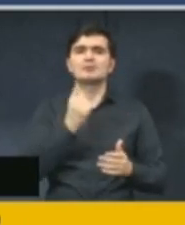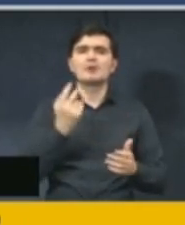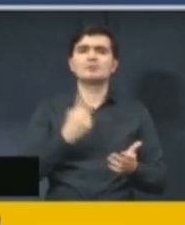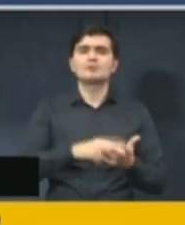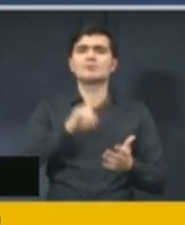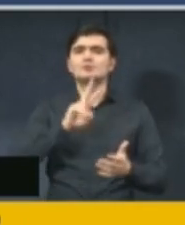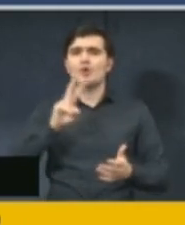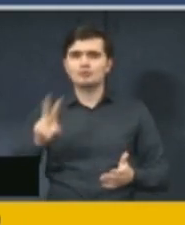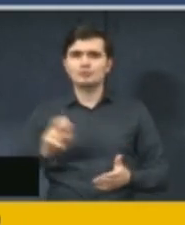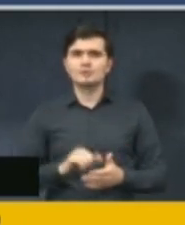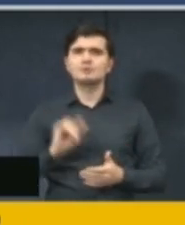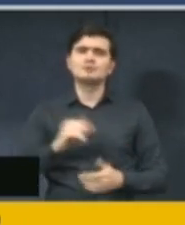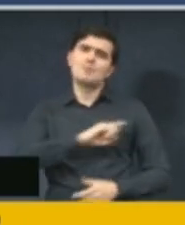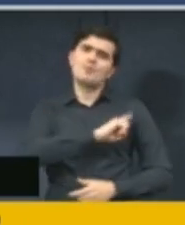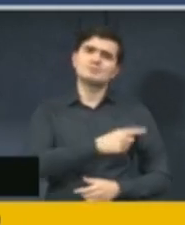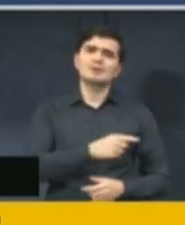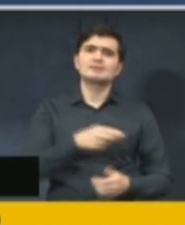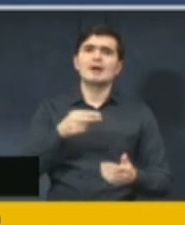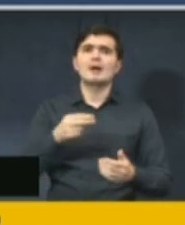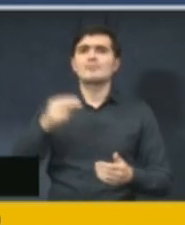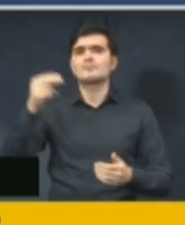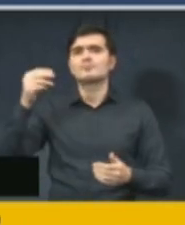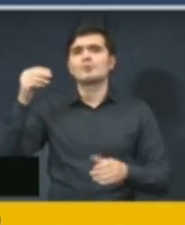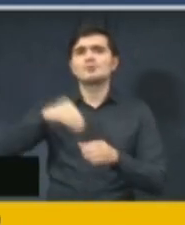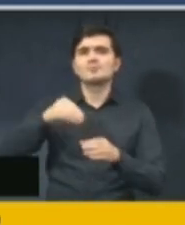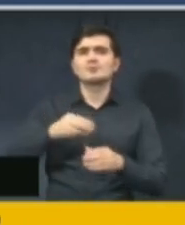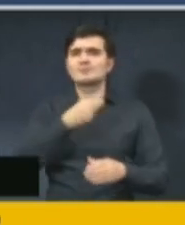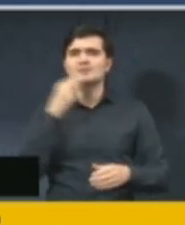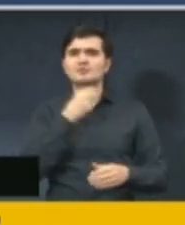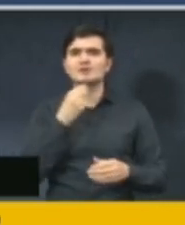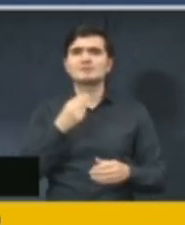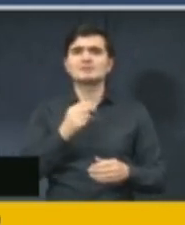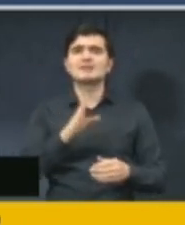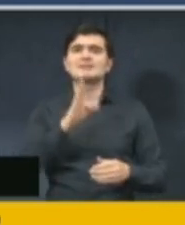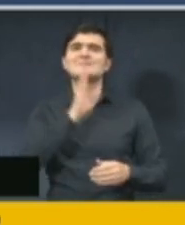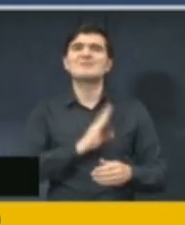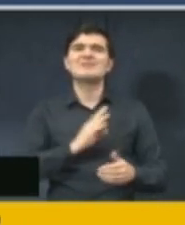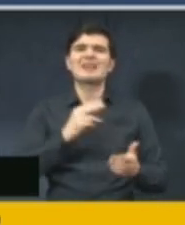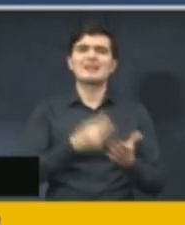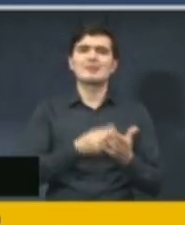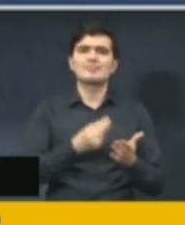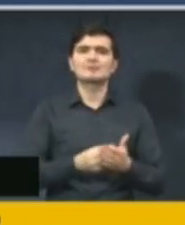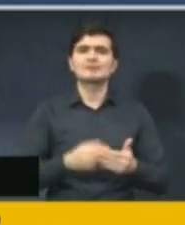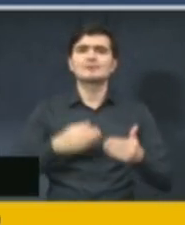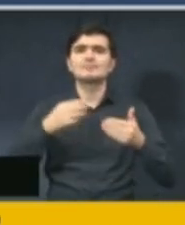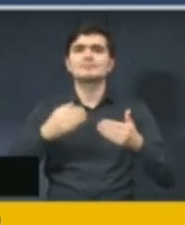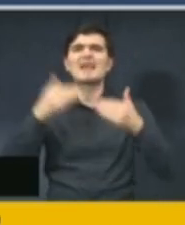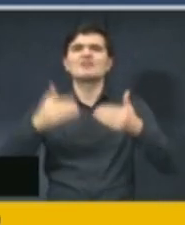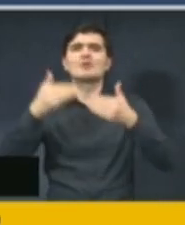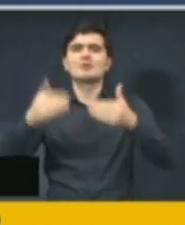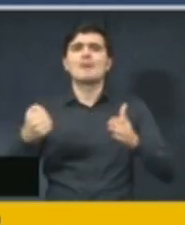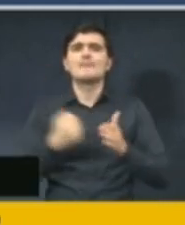posibilităților contribuabililor de a beneficia de eșalonarea simplificată la plată până în